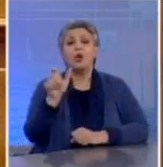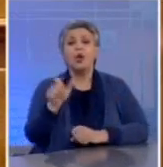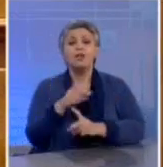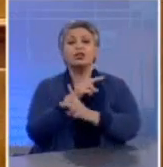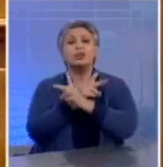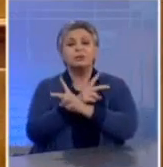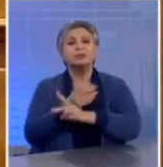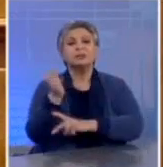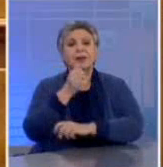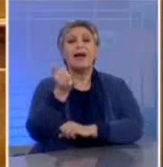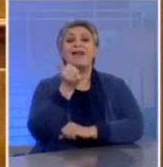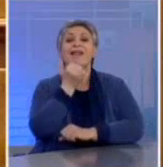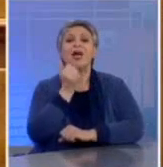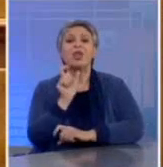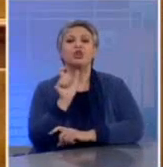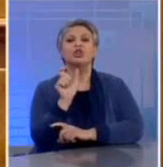ένα λεκτικό λάθος,